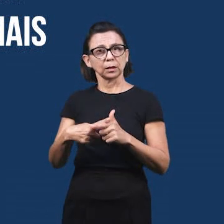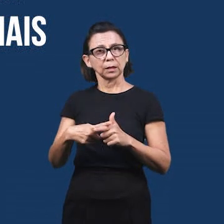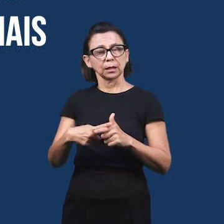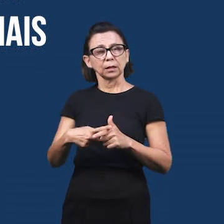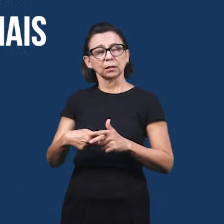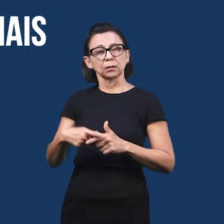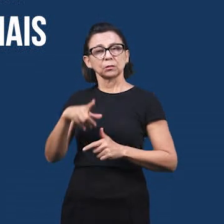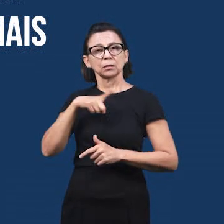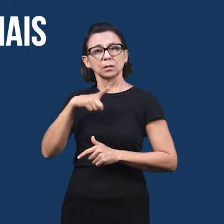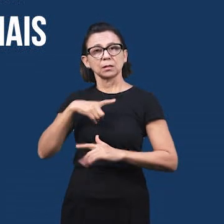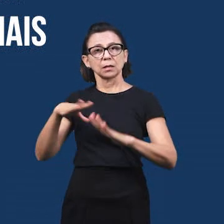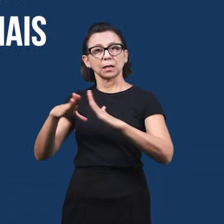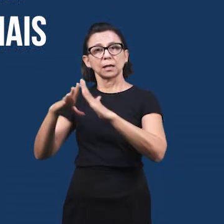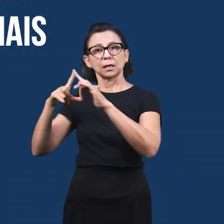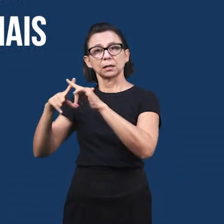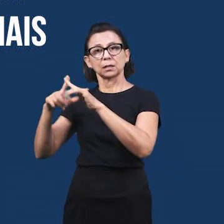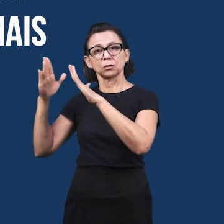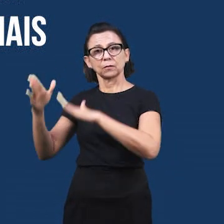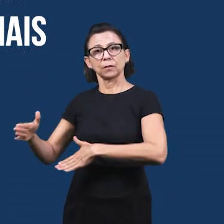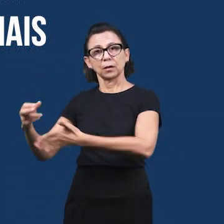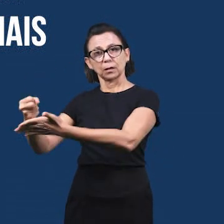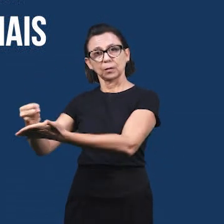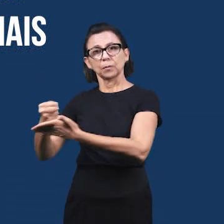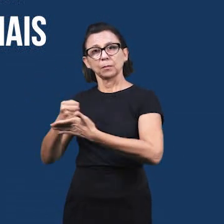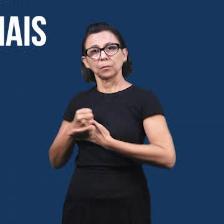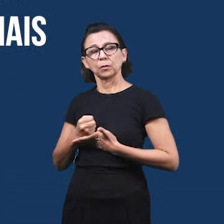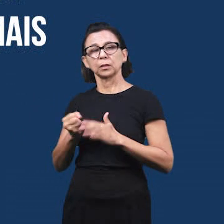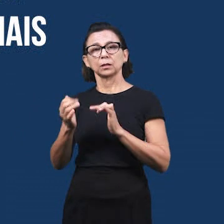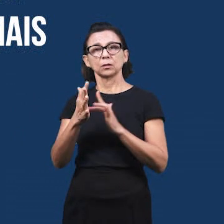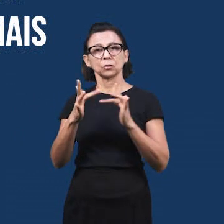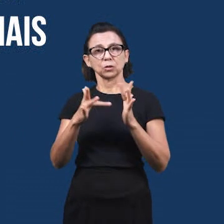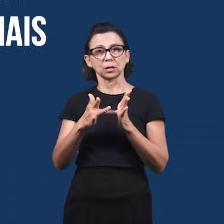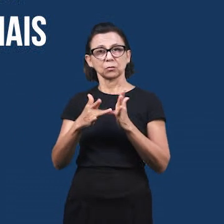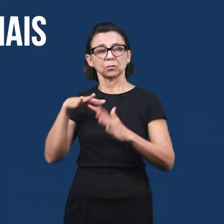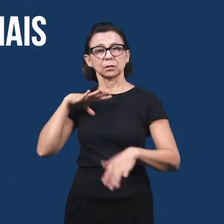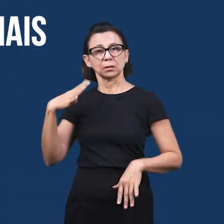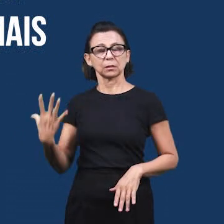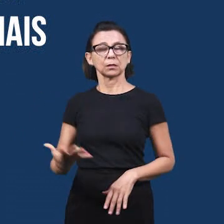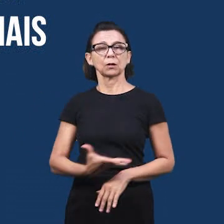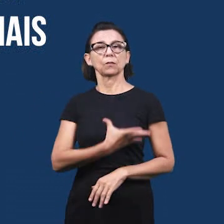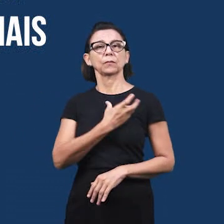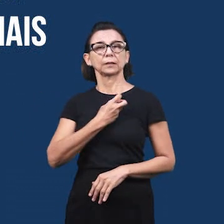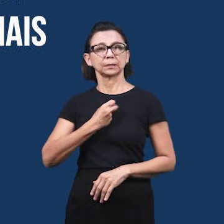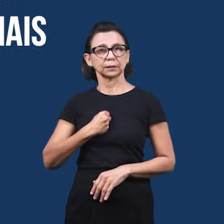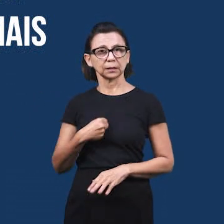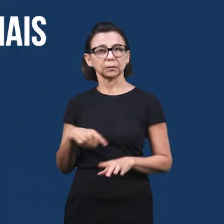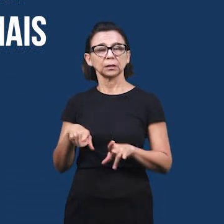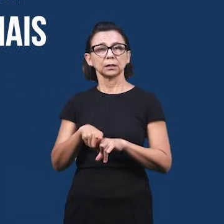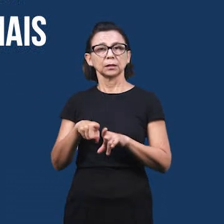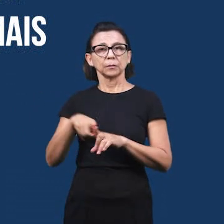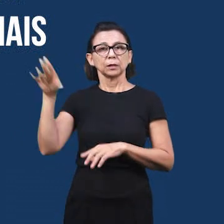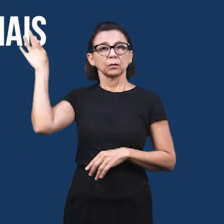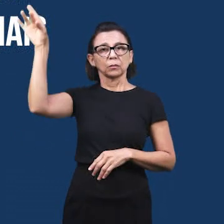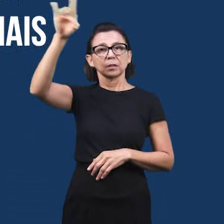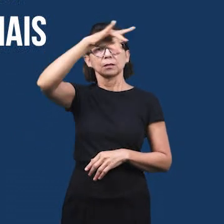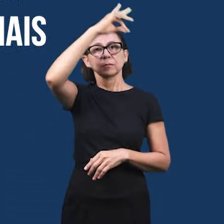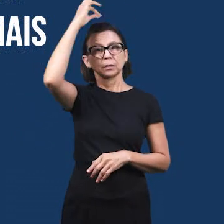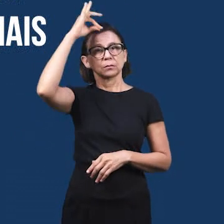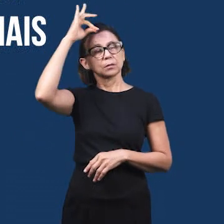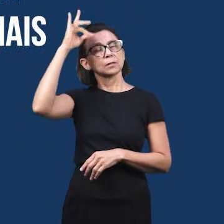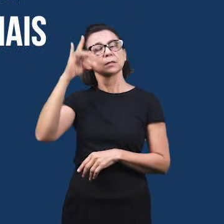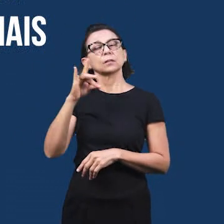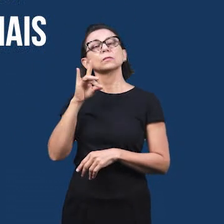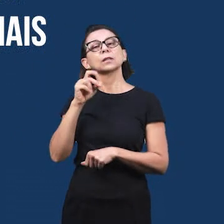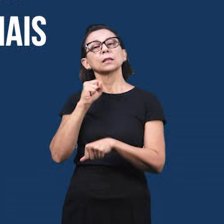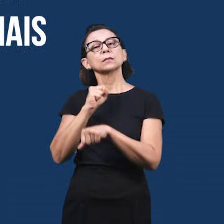Бог продолжает говорить к нам. Бог дал нам свой виноградник, церковь свою, Он дал нам